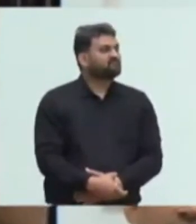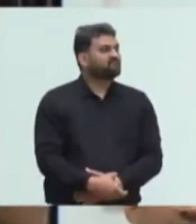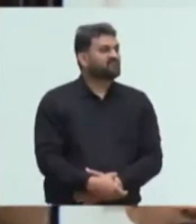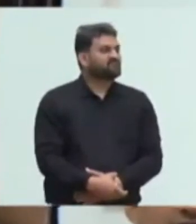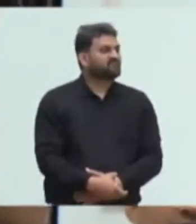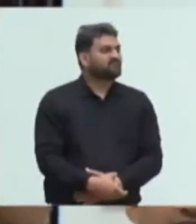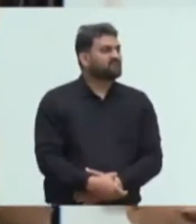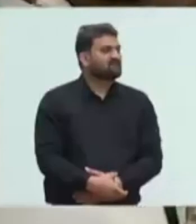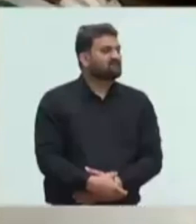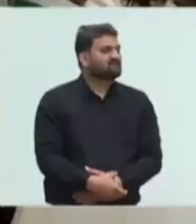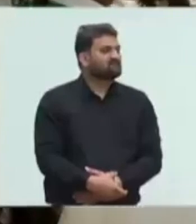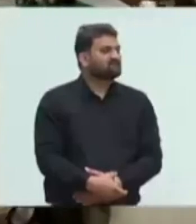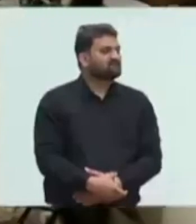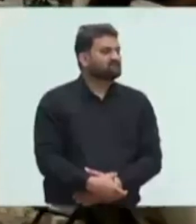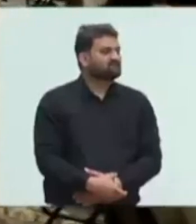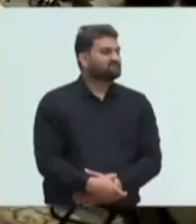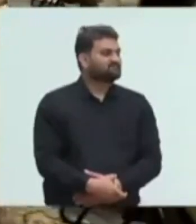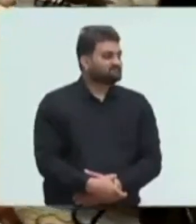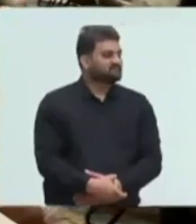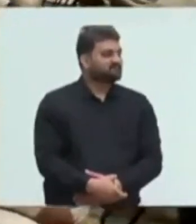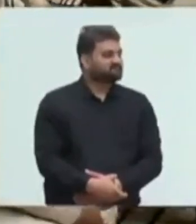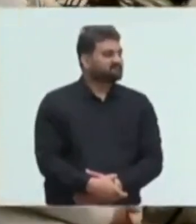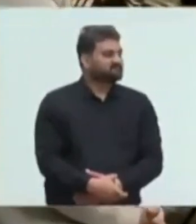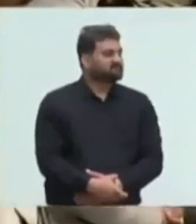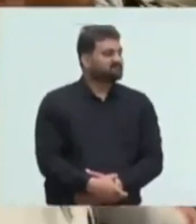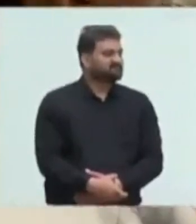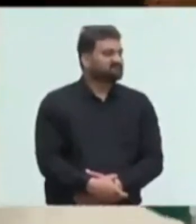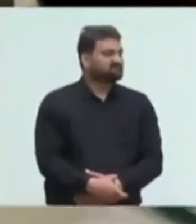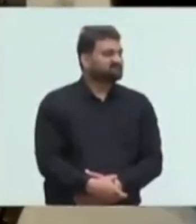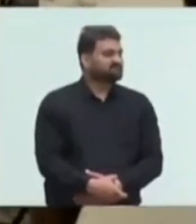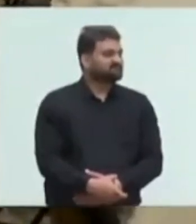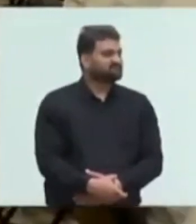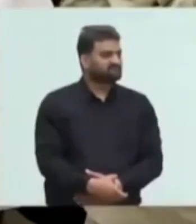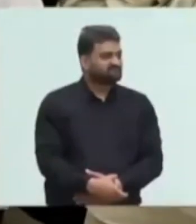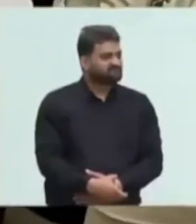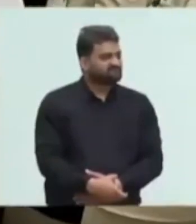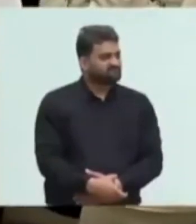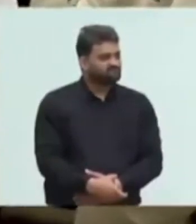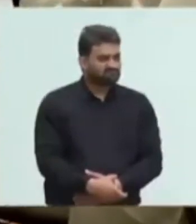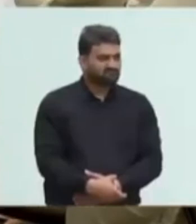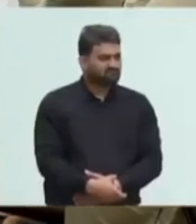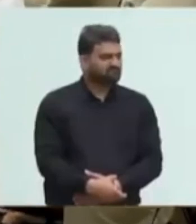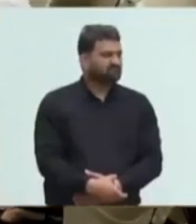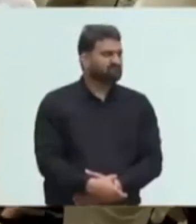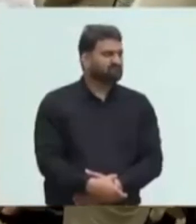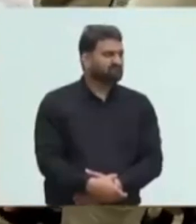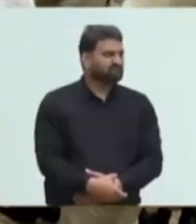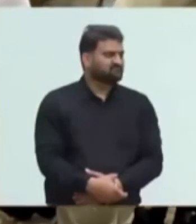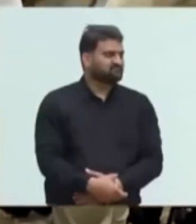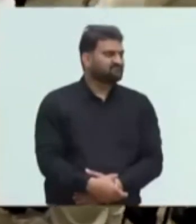कि मुझे किसी तरीके का सपोर्ट नहीं करता था बस सांत्वना दी जाती थी मेरे पिताजी इसमें बहुत वह योग करते थे एक खाना-पीना